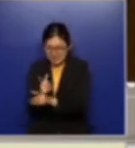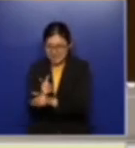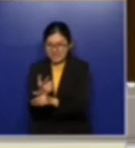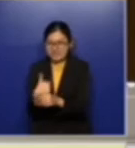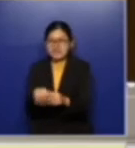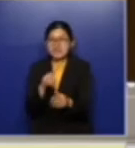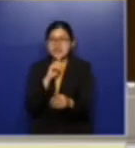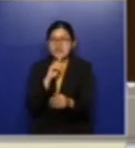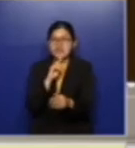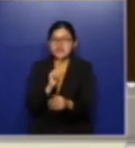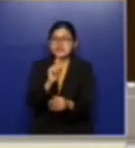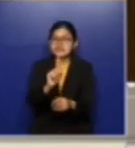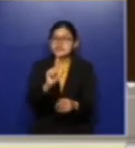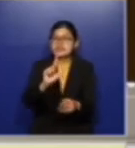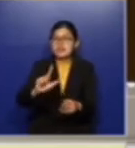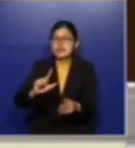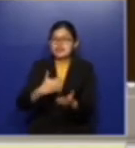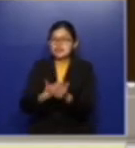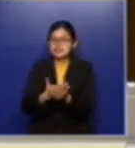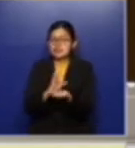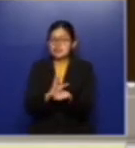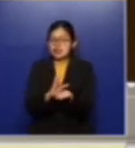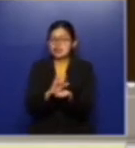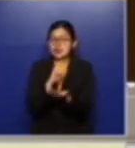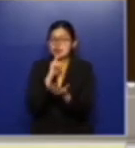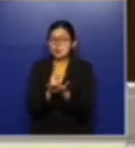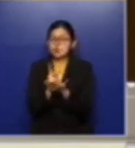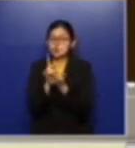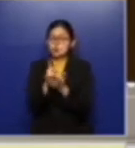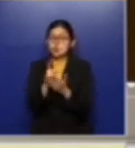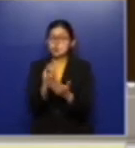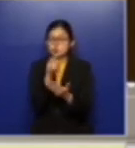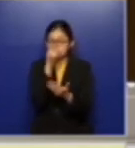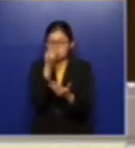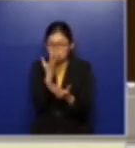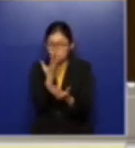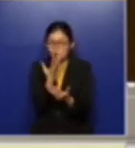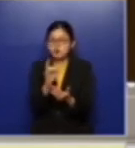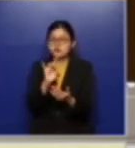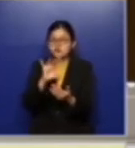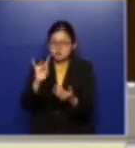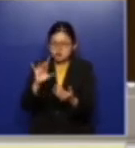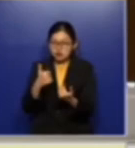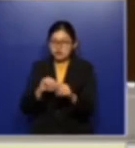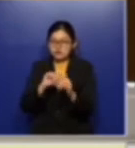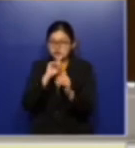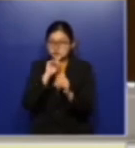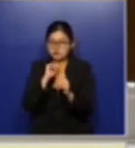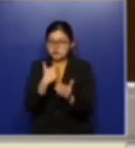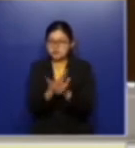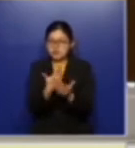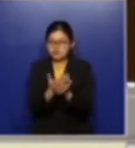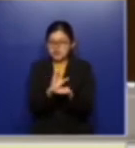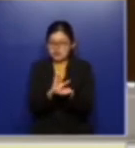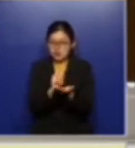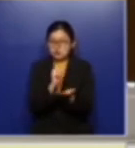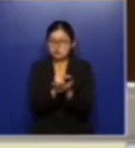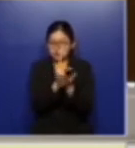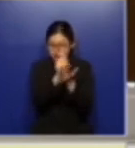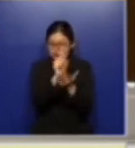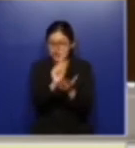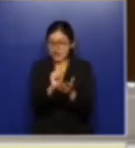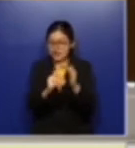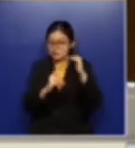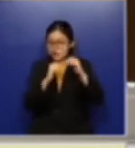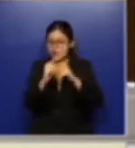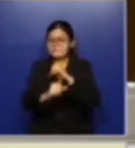1ล้านกู้เสียดอกเบี้ย100หนึ่งปีเงินนี้กู้ได้3ปีวันนี้